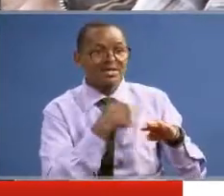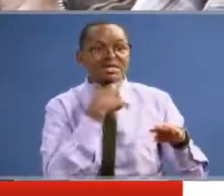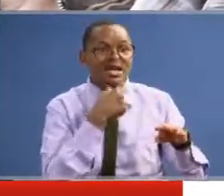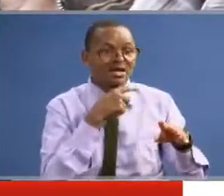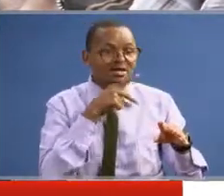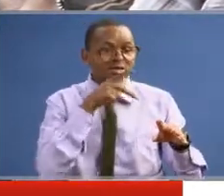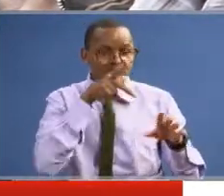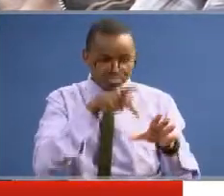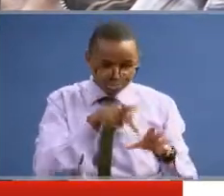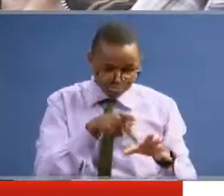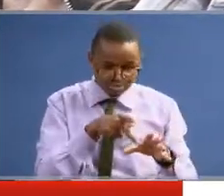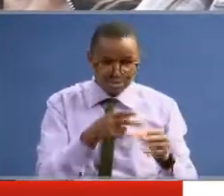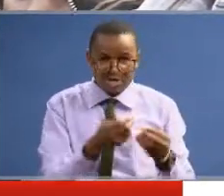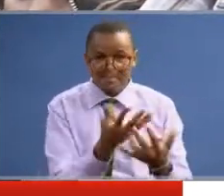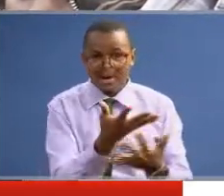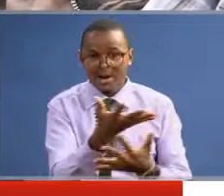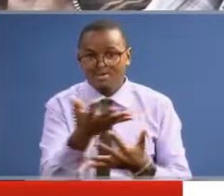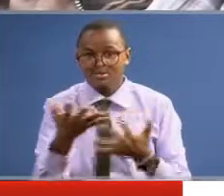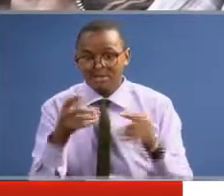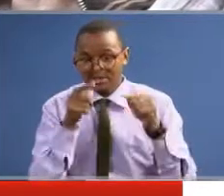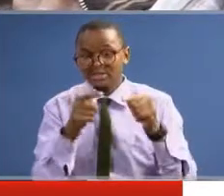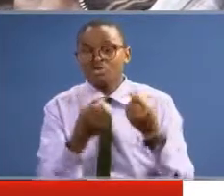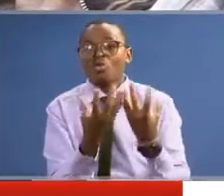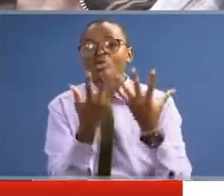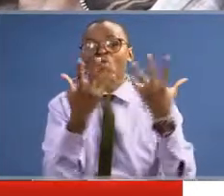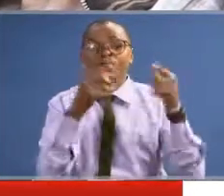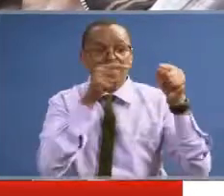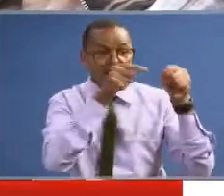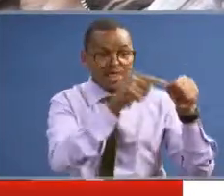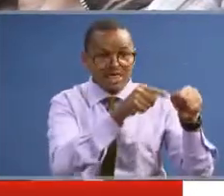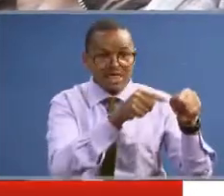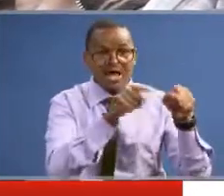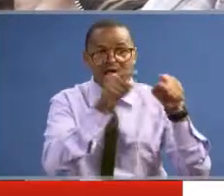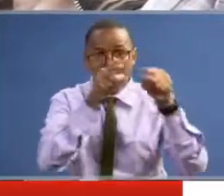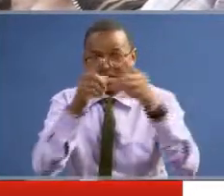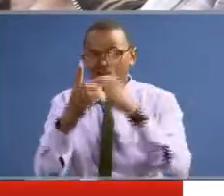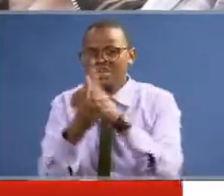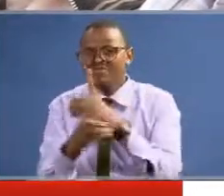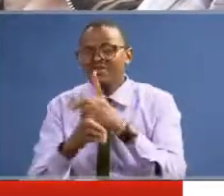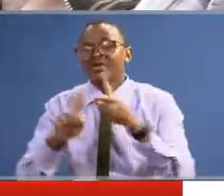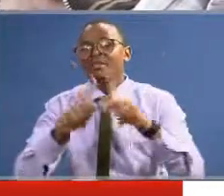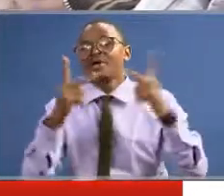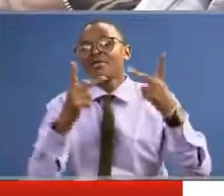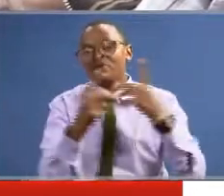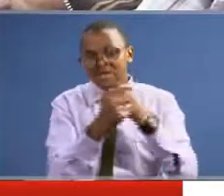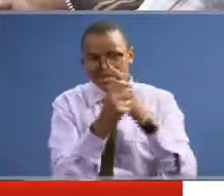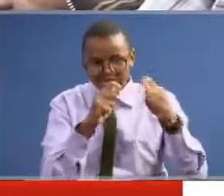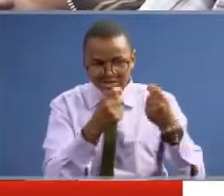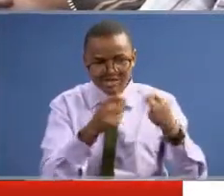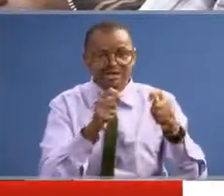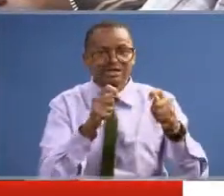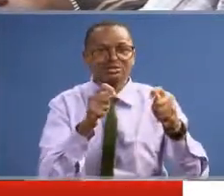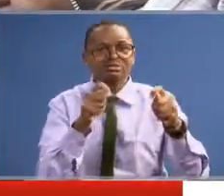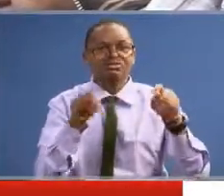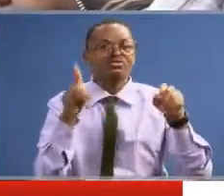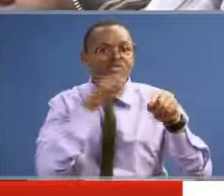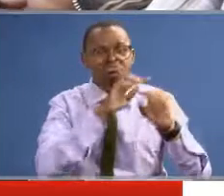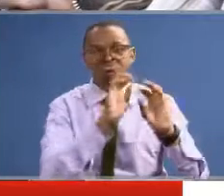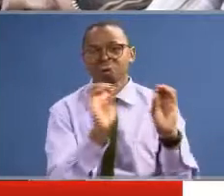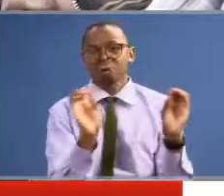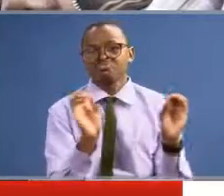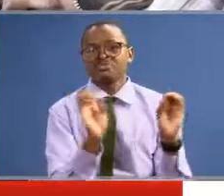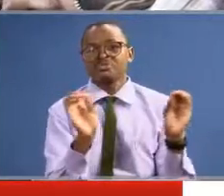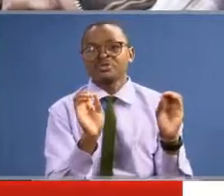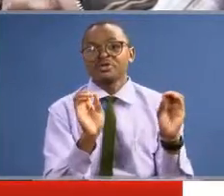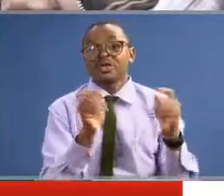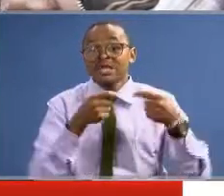kama petroli na mwangao. So hii moto nawakaga hapa na hapa na hapa, hata mkijaribu kupoeza haiwezi poeka.